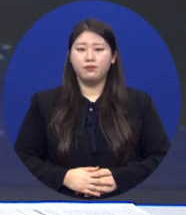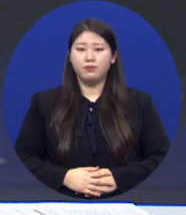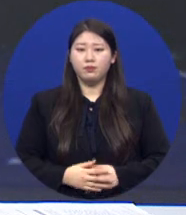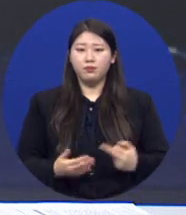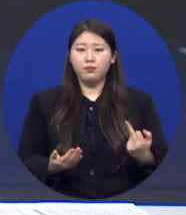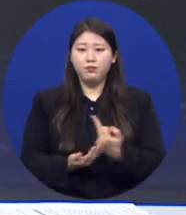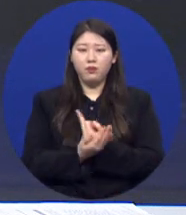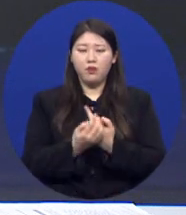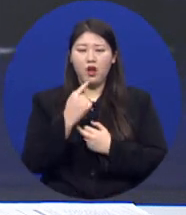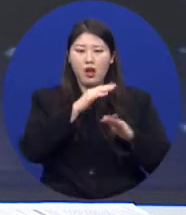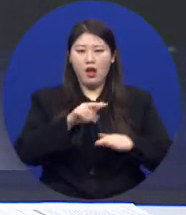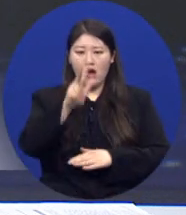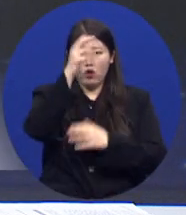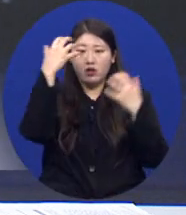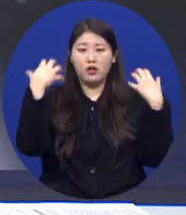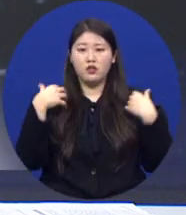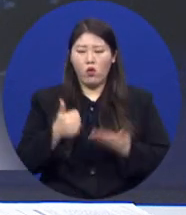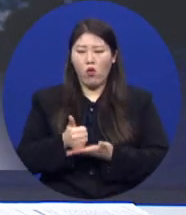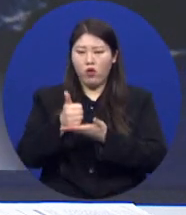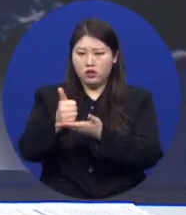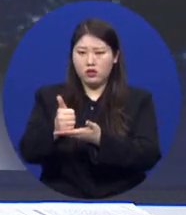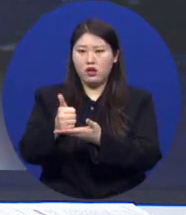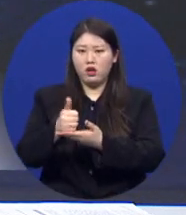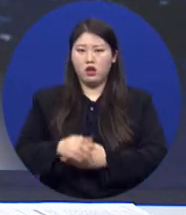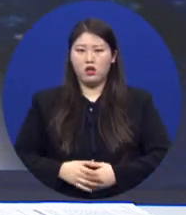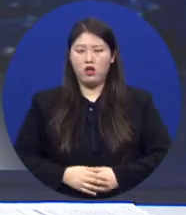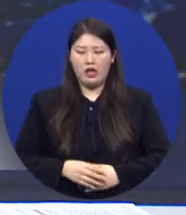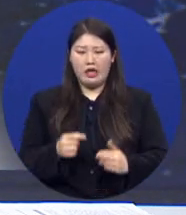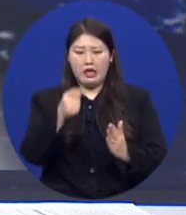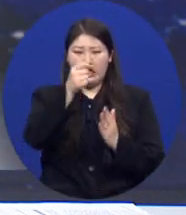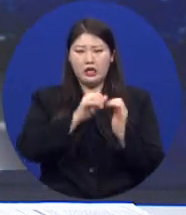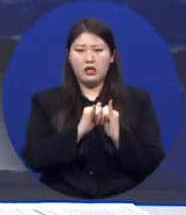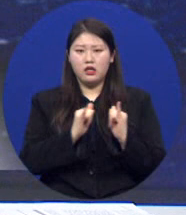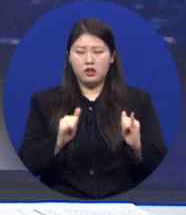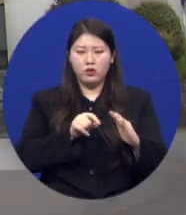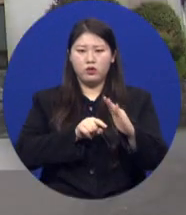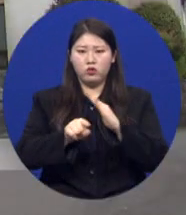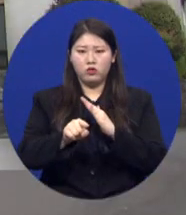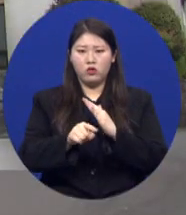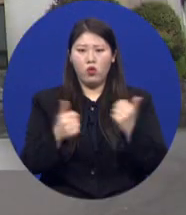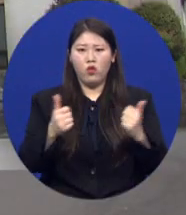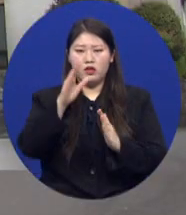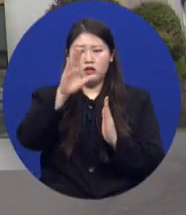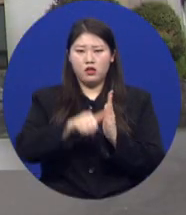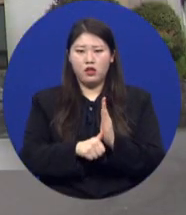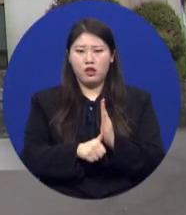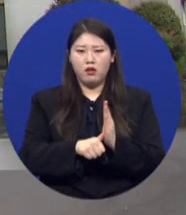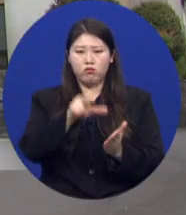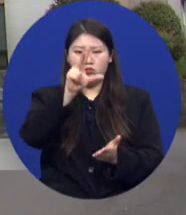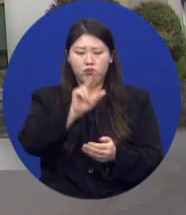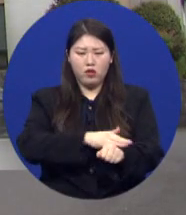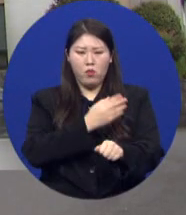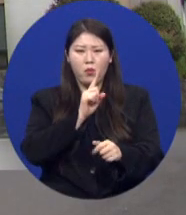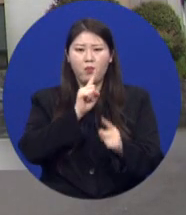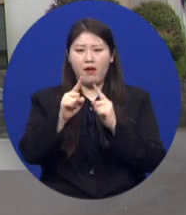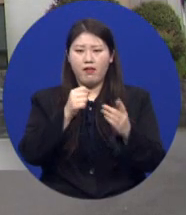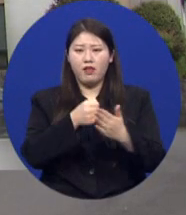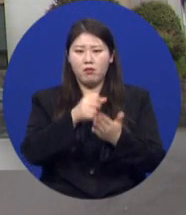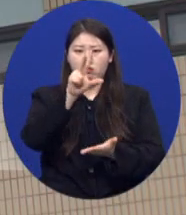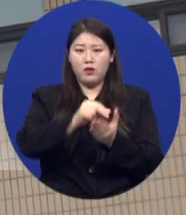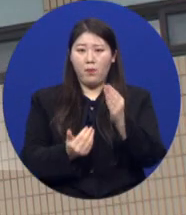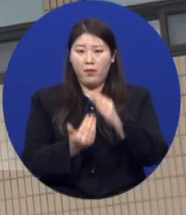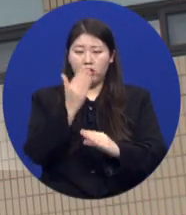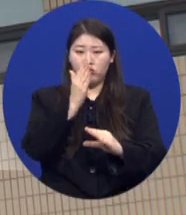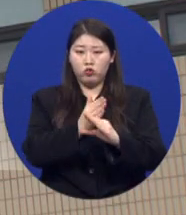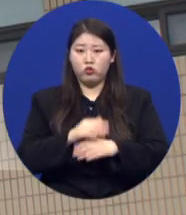제주 해양경찰서장이 출입기자 회식 자리에서 부적절한 발언을 해 무리를 빚고 있습니다 제주해양경찰서장은